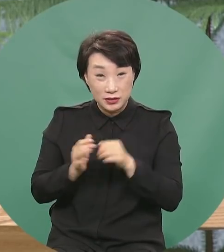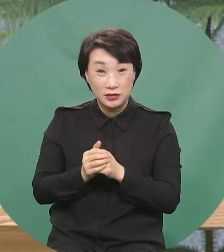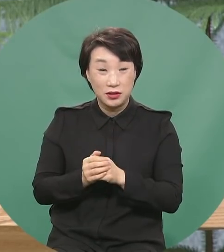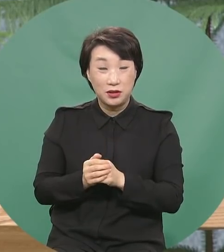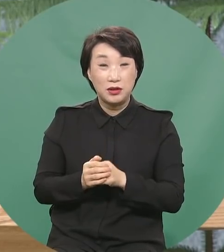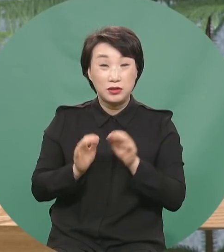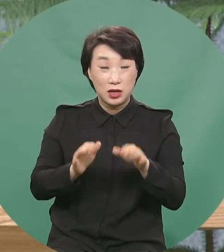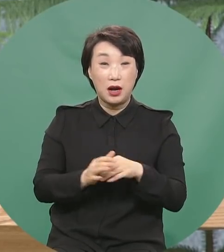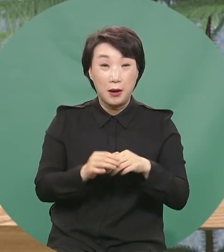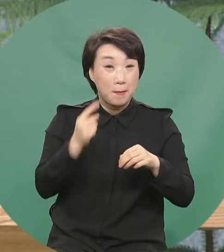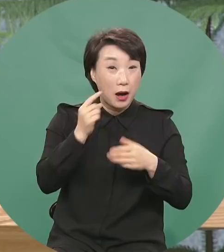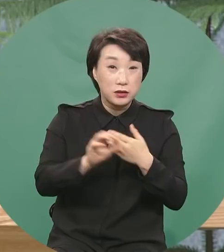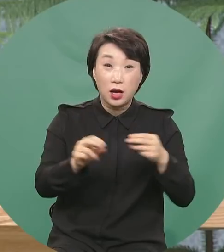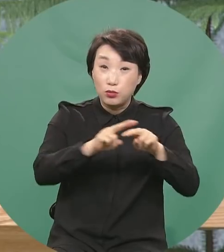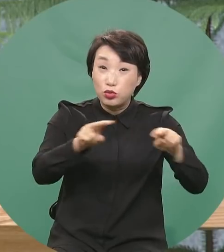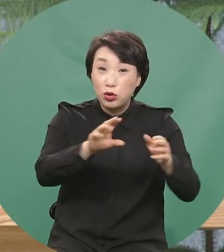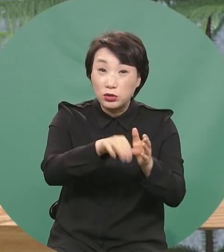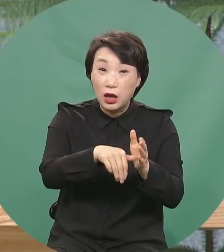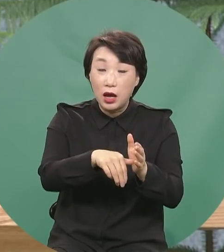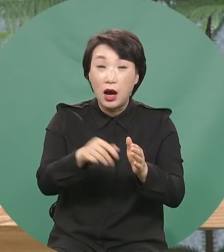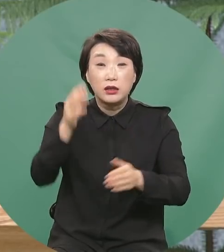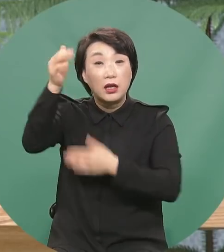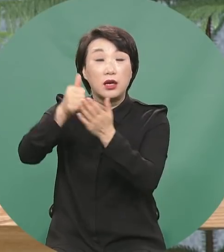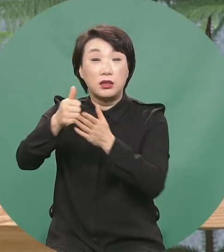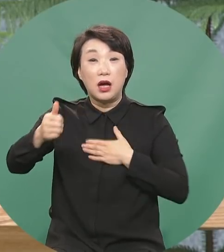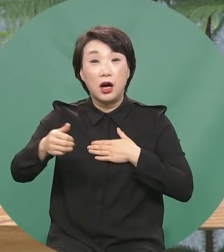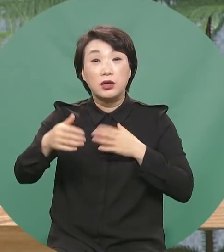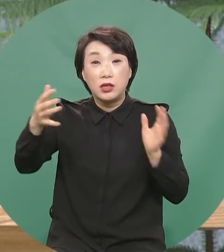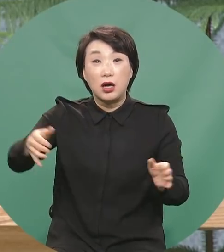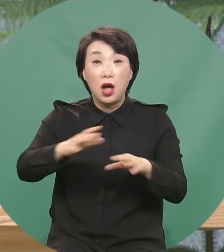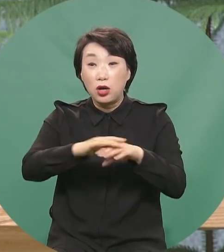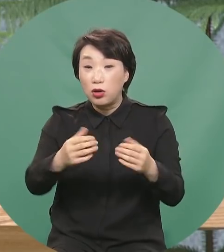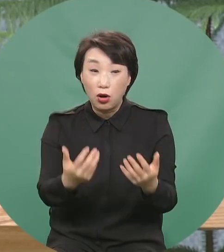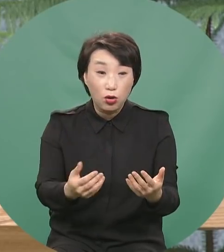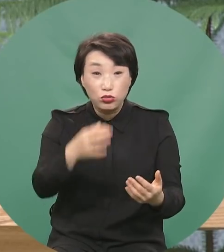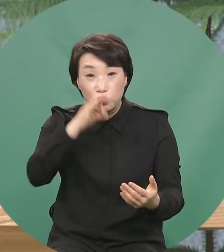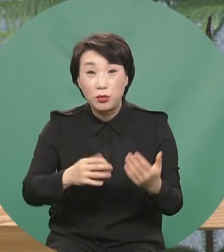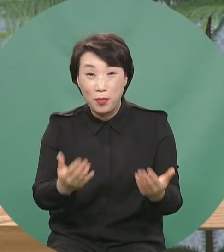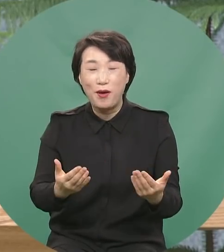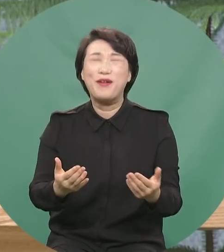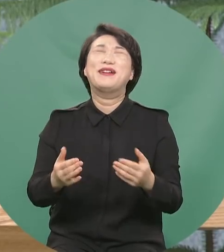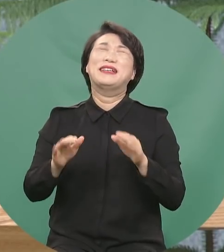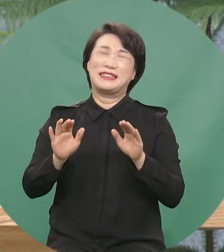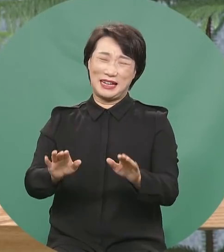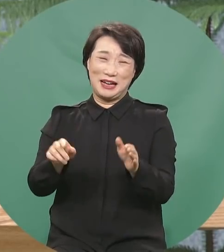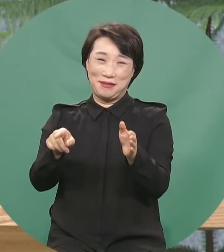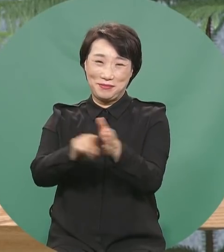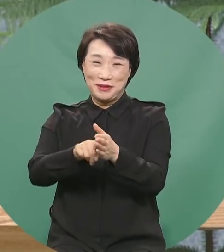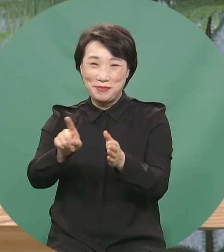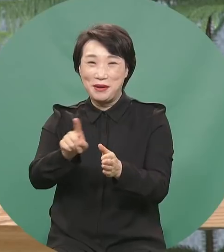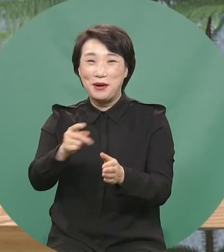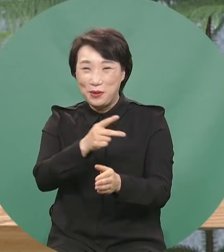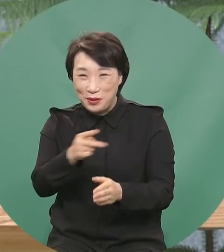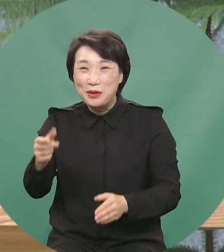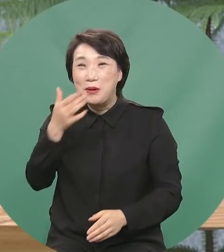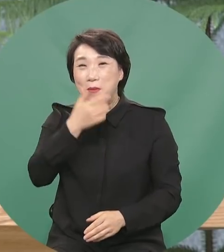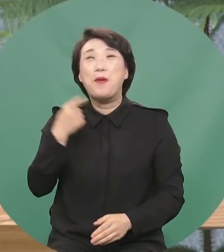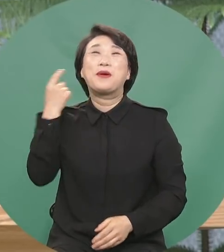것이 나와 무슨 상관이 있으며 나의 믿음이 무슨 소용이 있느냐. 믿음은 바로 복음을 수반하는